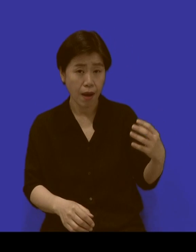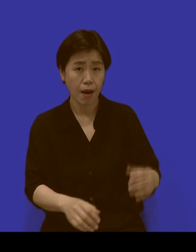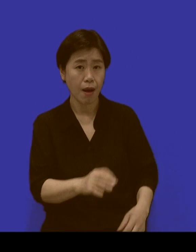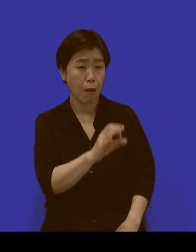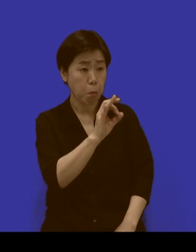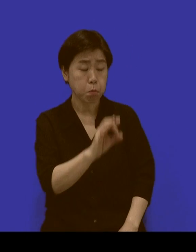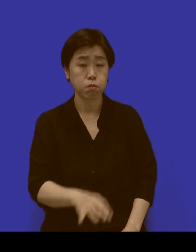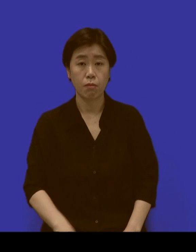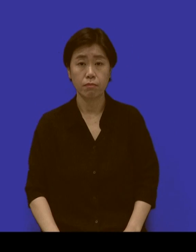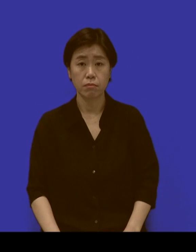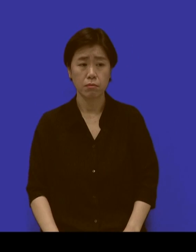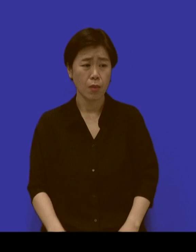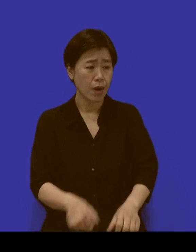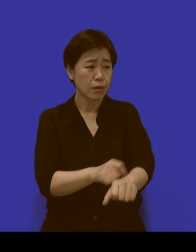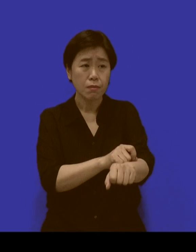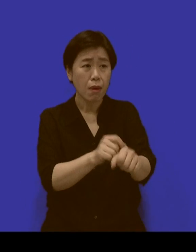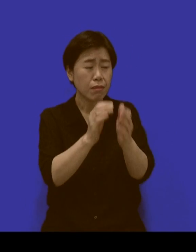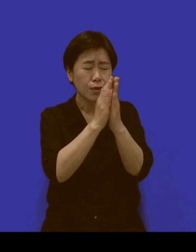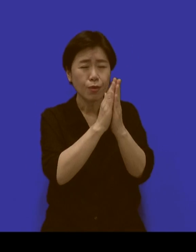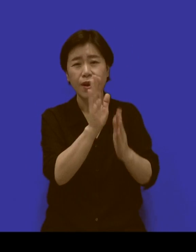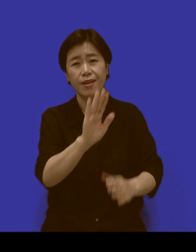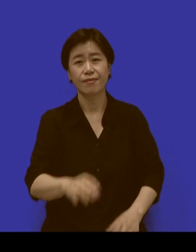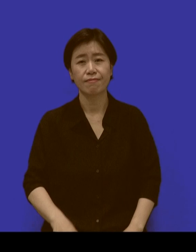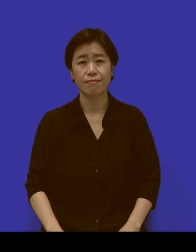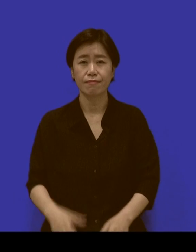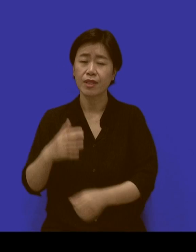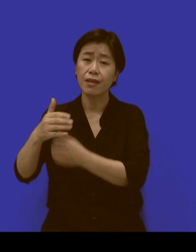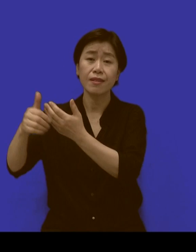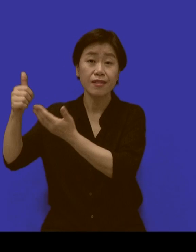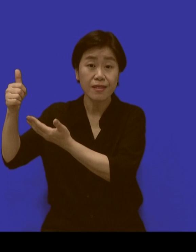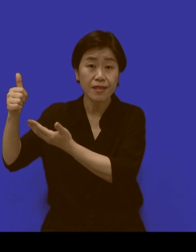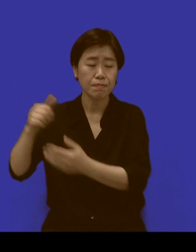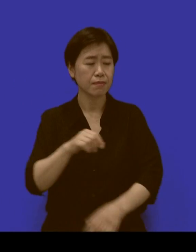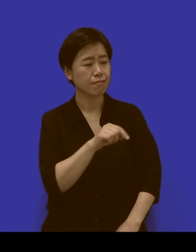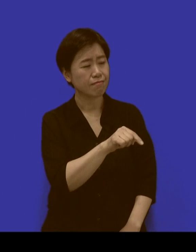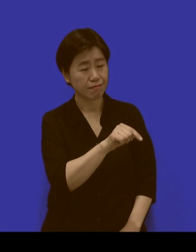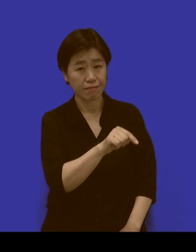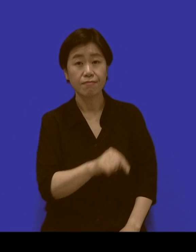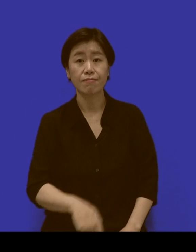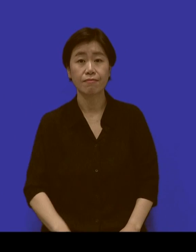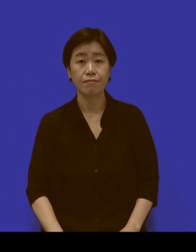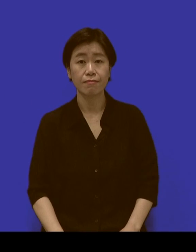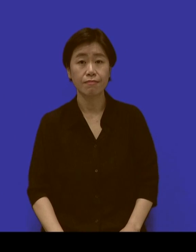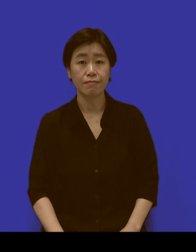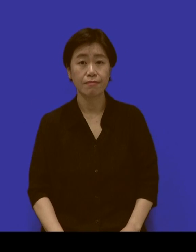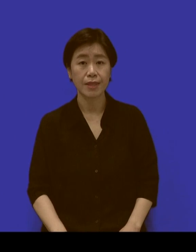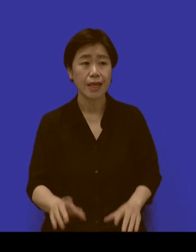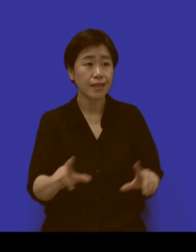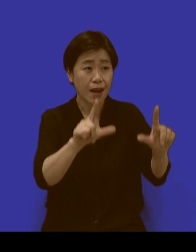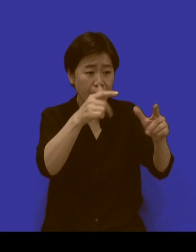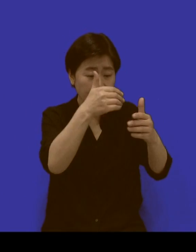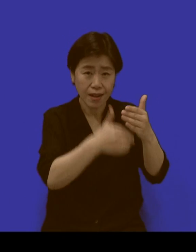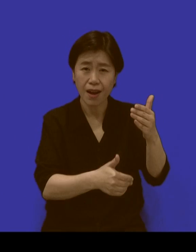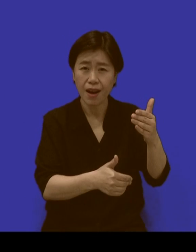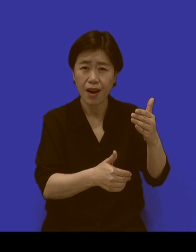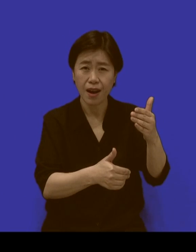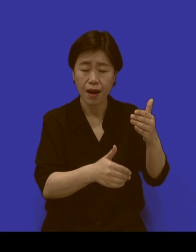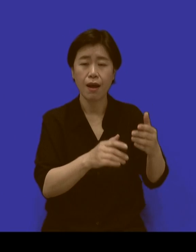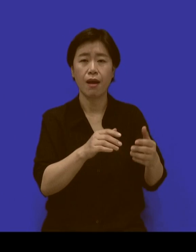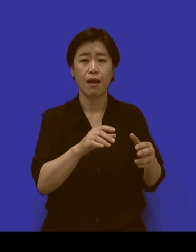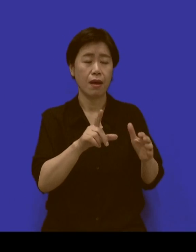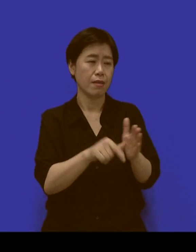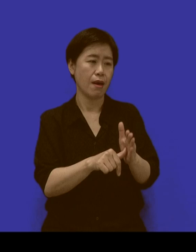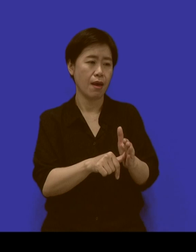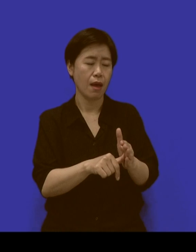제가 별 기도 내용도 뭐 대단한 거 없어요. 하나님, 이 아저씨가 남은 시간 고통받지 않고 아프지 네.